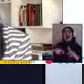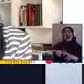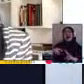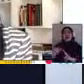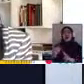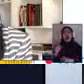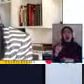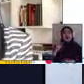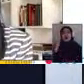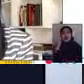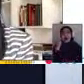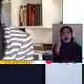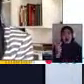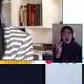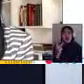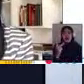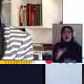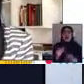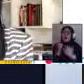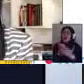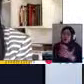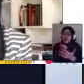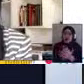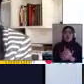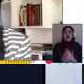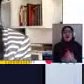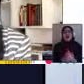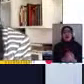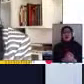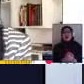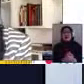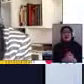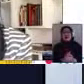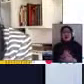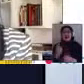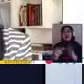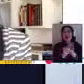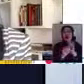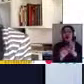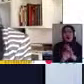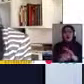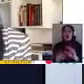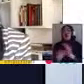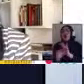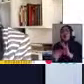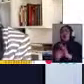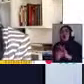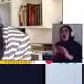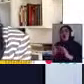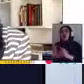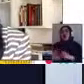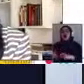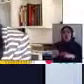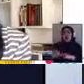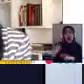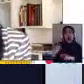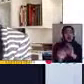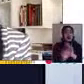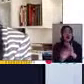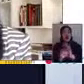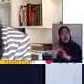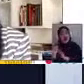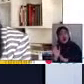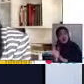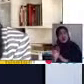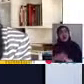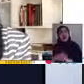secara baik gitu ya dari diri kita sendiri, maka undang-undang apapun, produk hukum apapun tidak akan efektif untuk